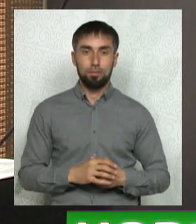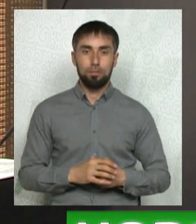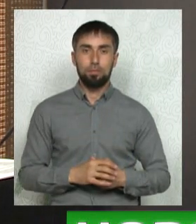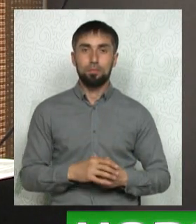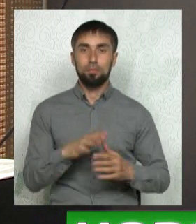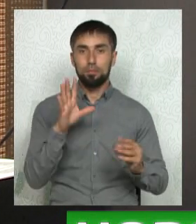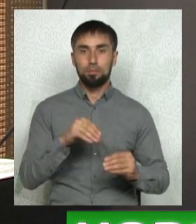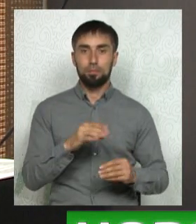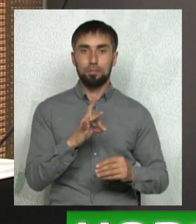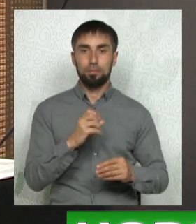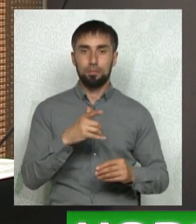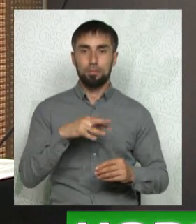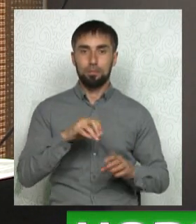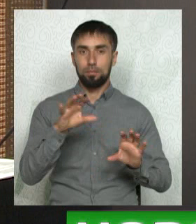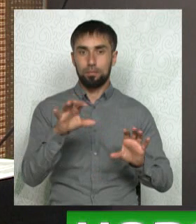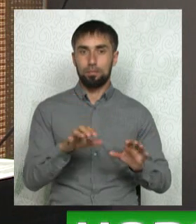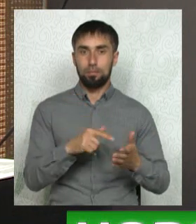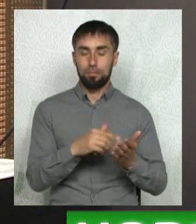все регламентировано,